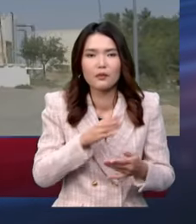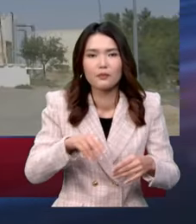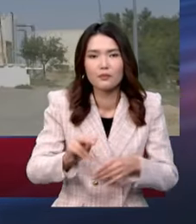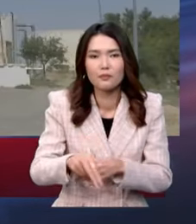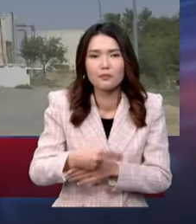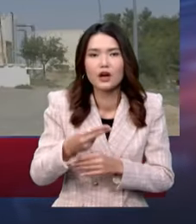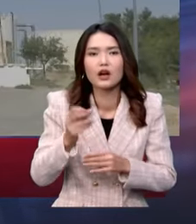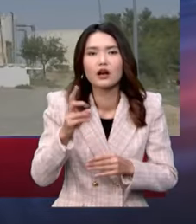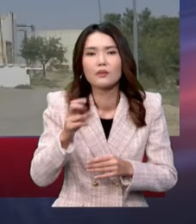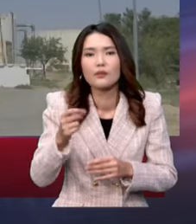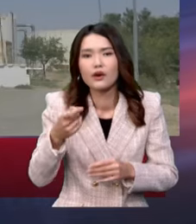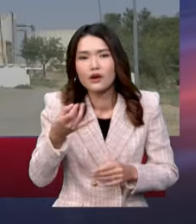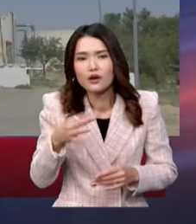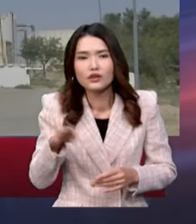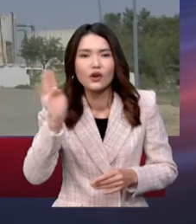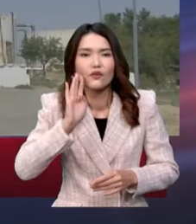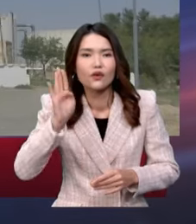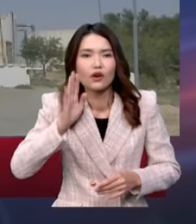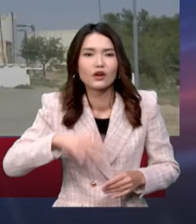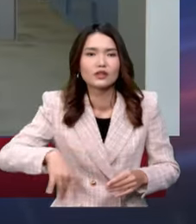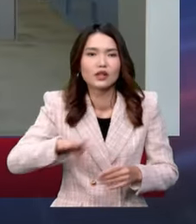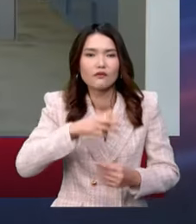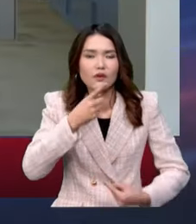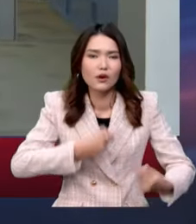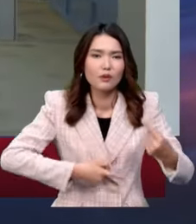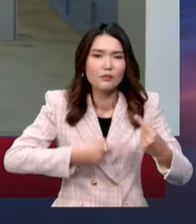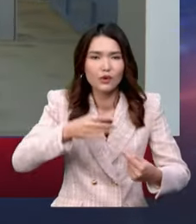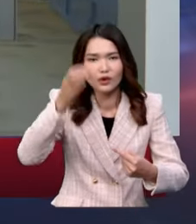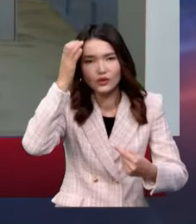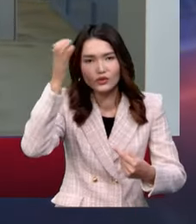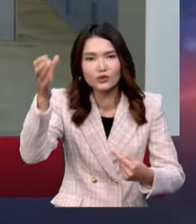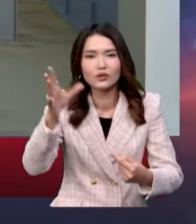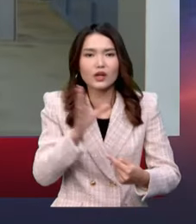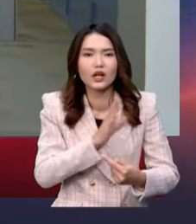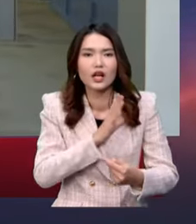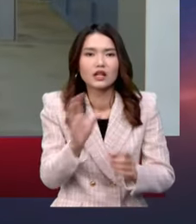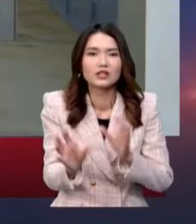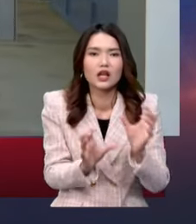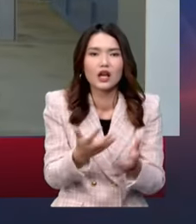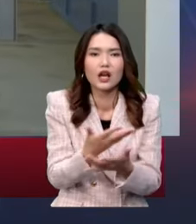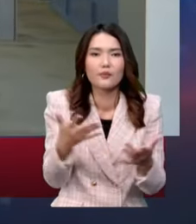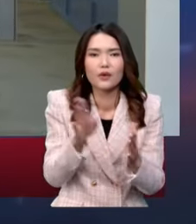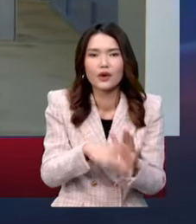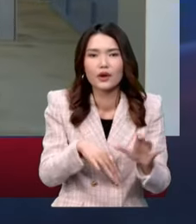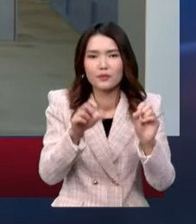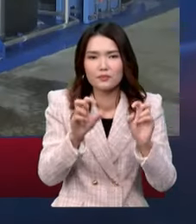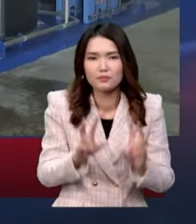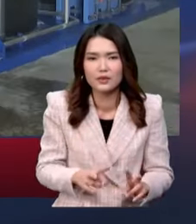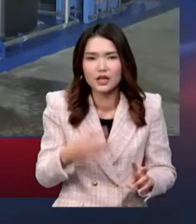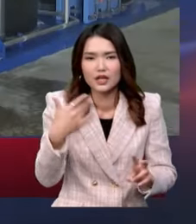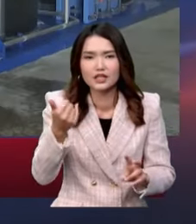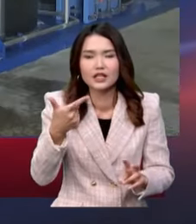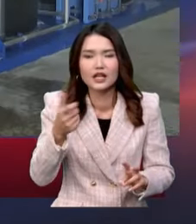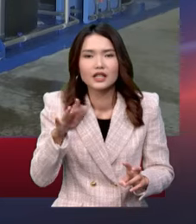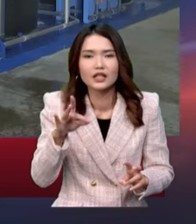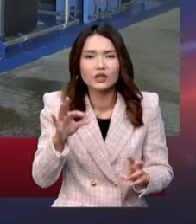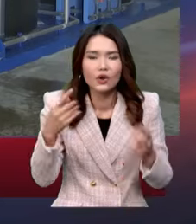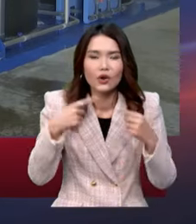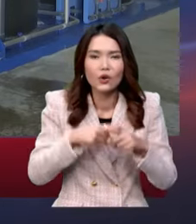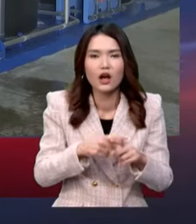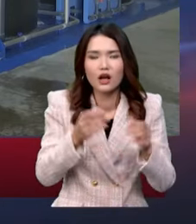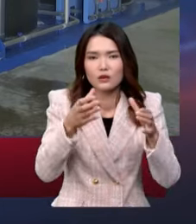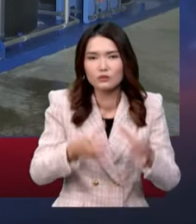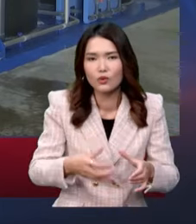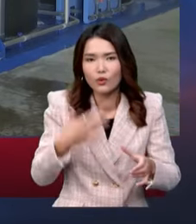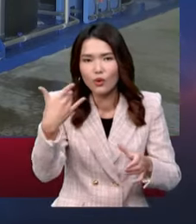паводков, цифровизации и водной отрасли, борьбе с черным рынком воды и обеспечению безопасности гидротехнических сооружений.